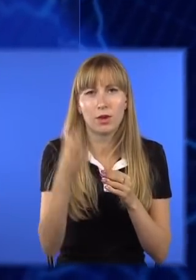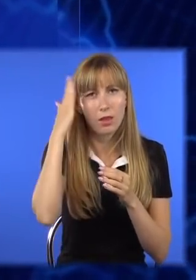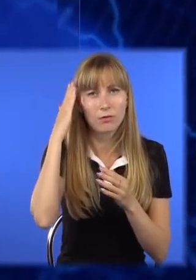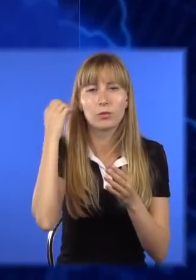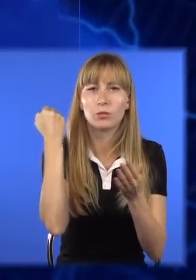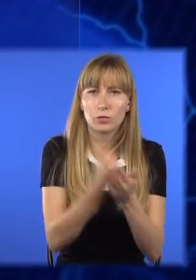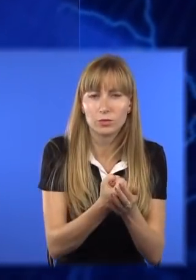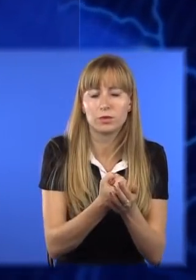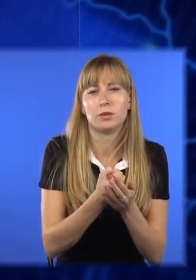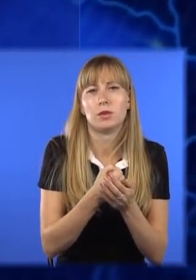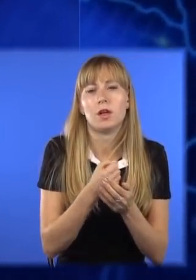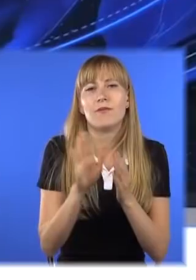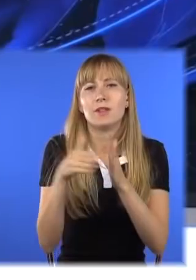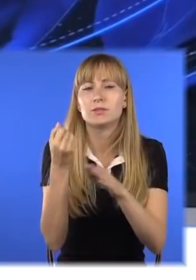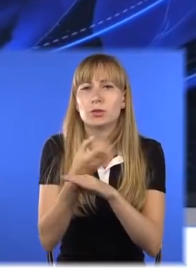сожалению, он скончался.